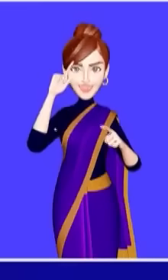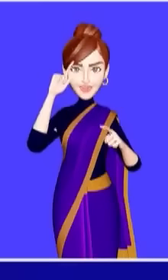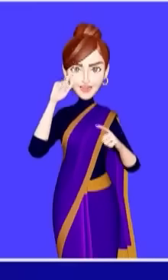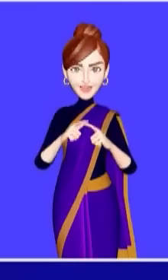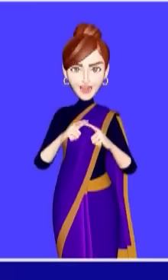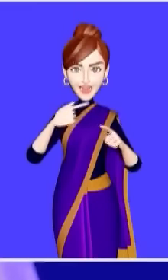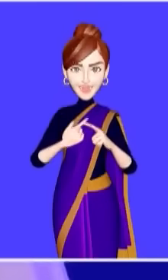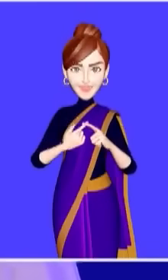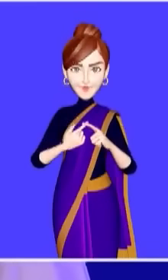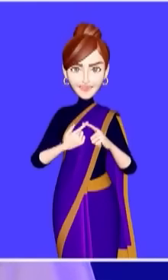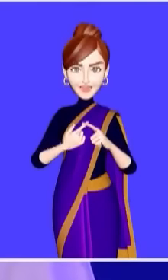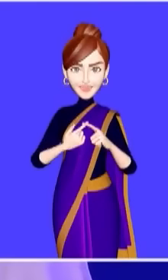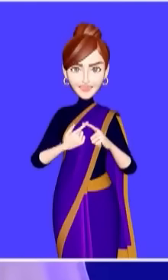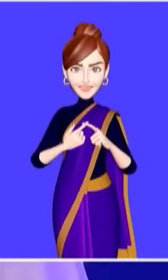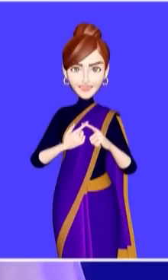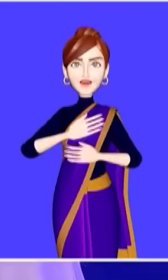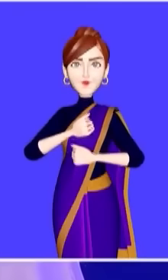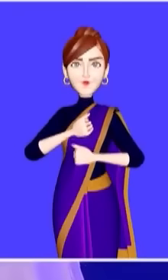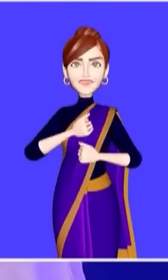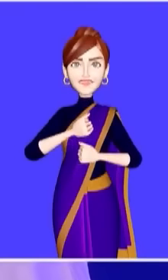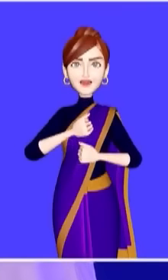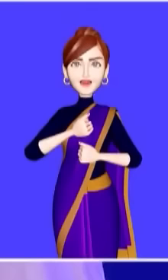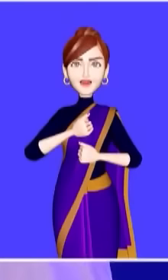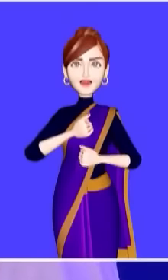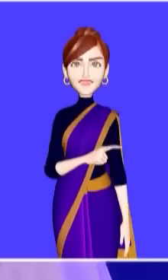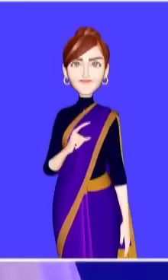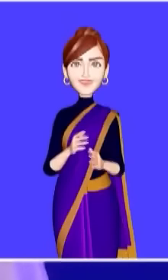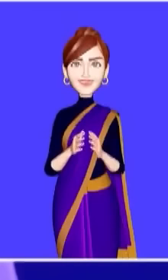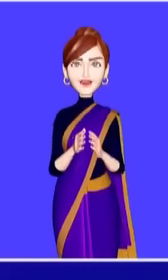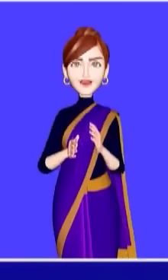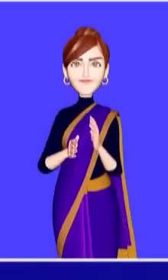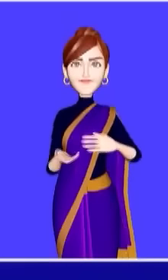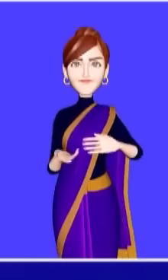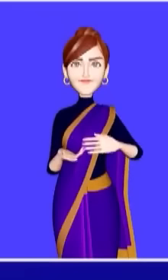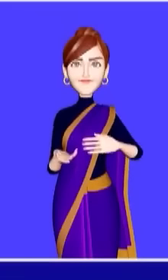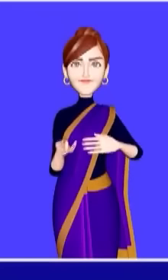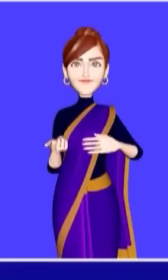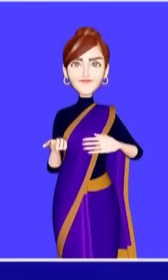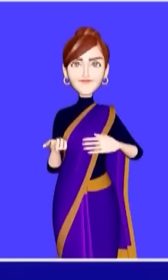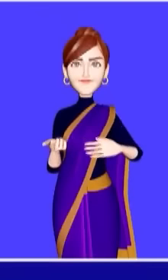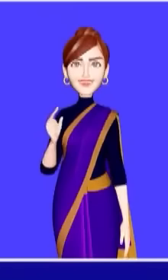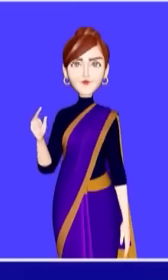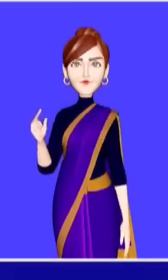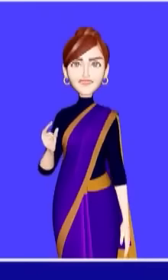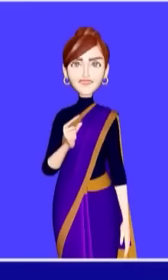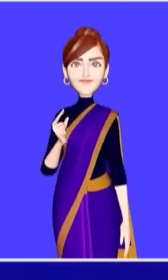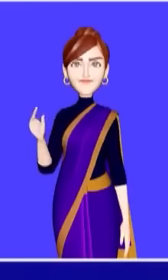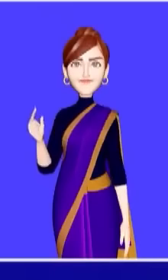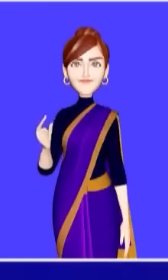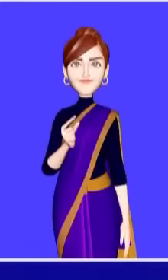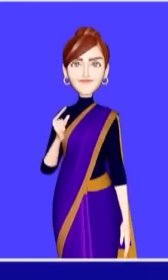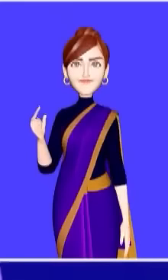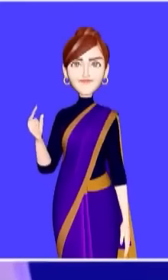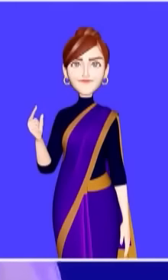जीपीएस हमें रास्ता सुझाता है, लेकिन हमें किस डायरेक्शन में जाना है, इसकी